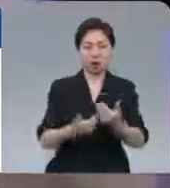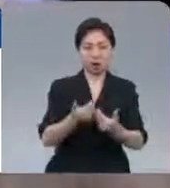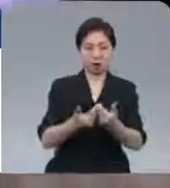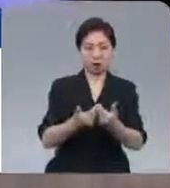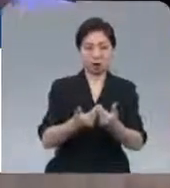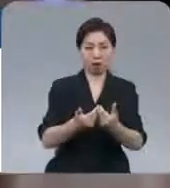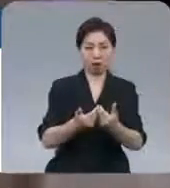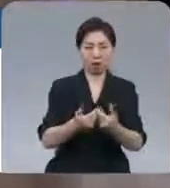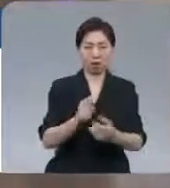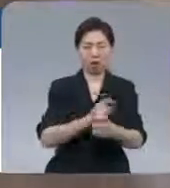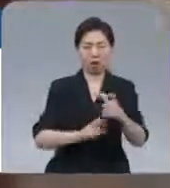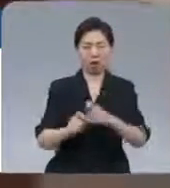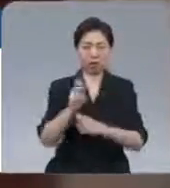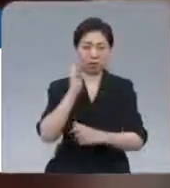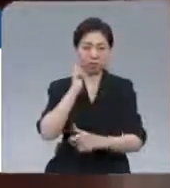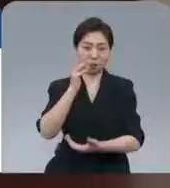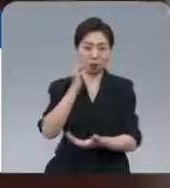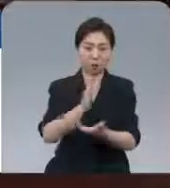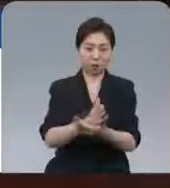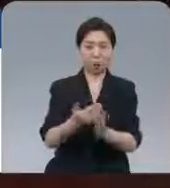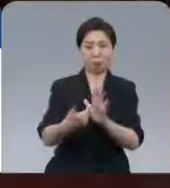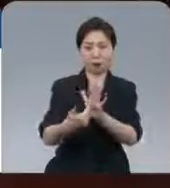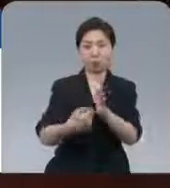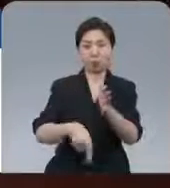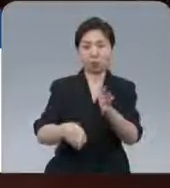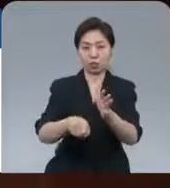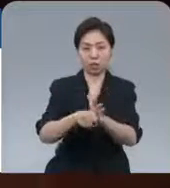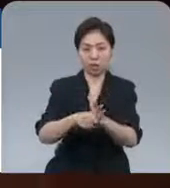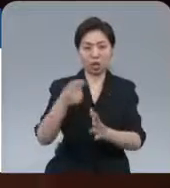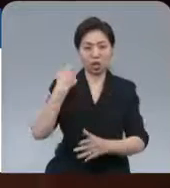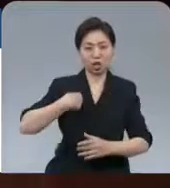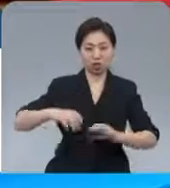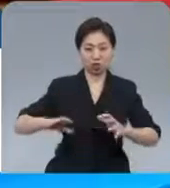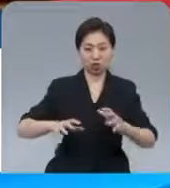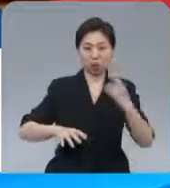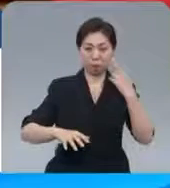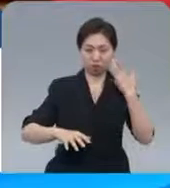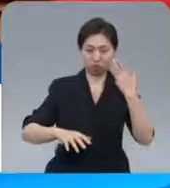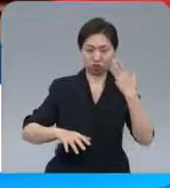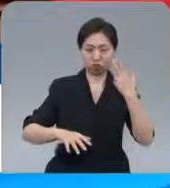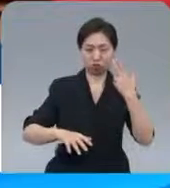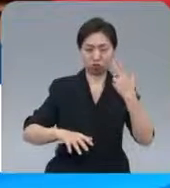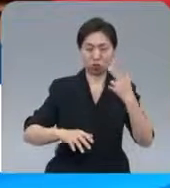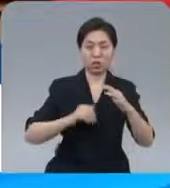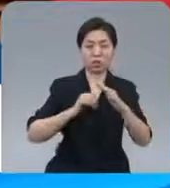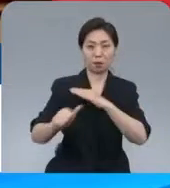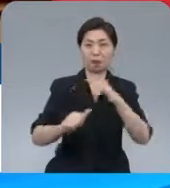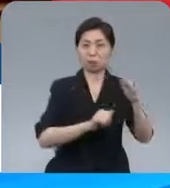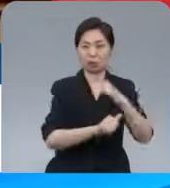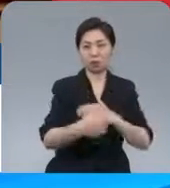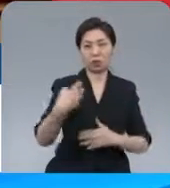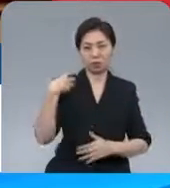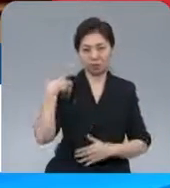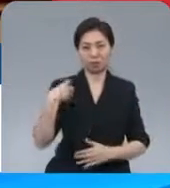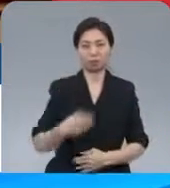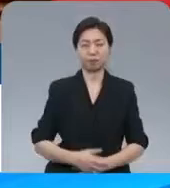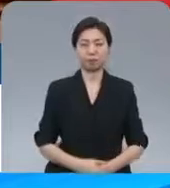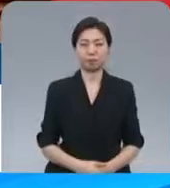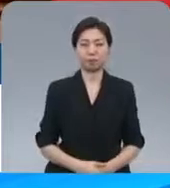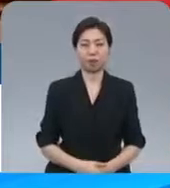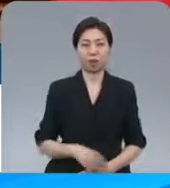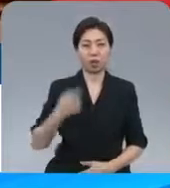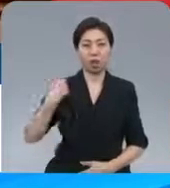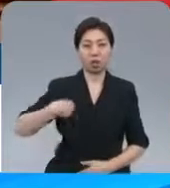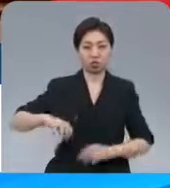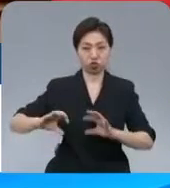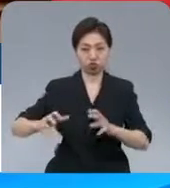противостоять китаю там где это необходимо сохраняя в то же время возможность работать вместе там где наши интересы пересекаются